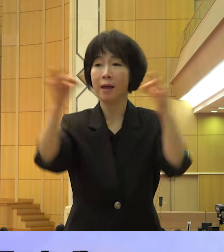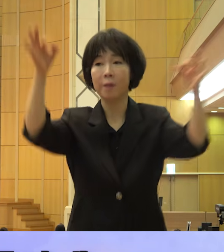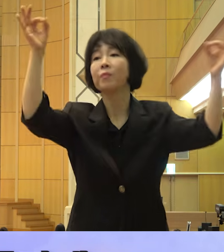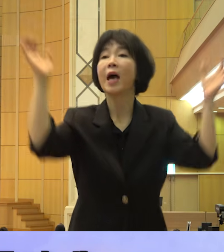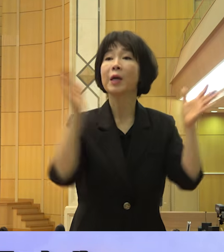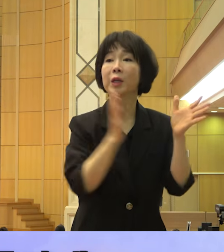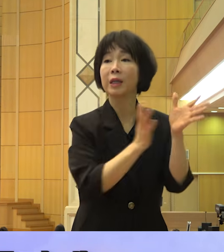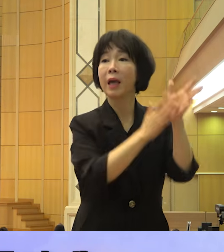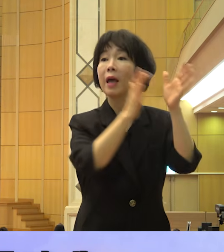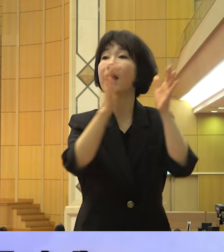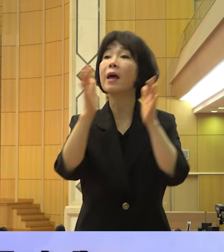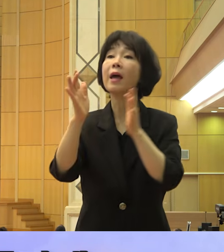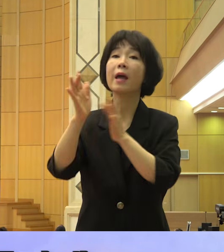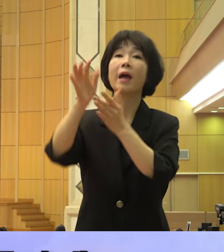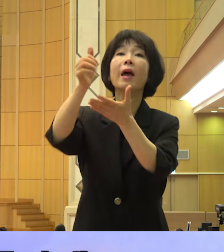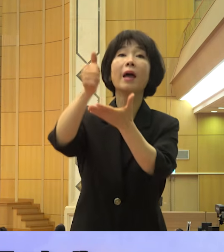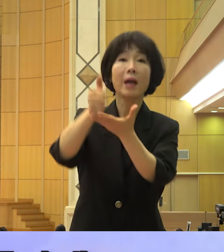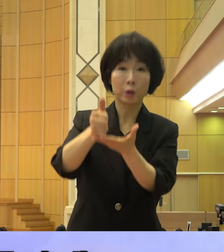부르네.